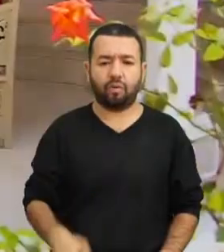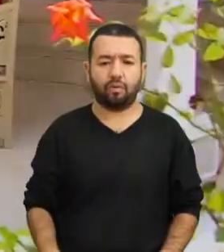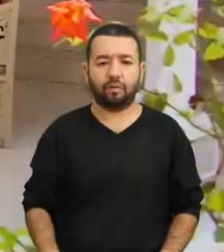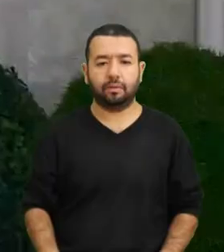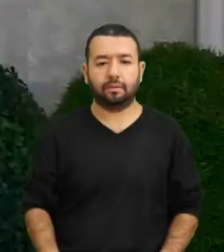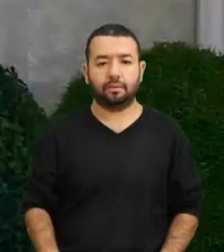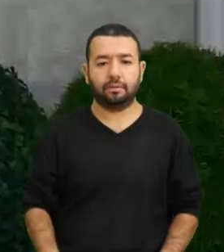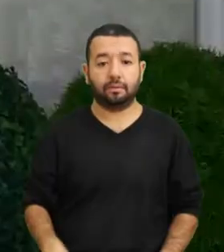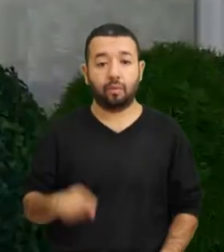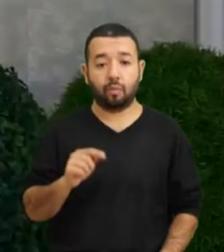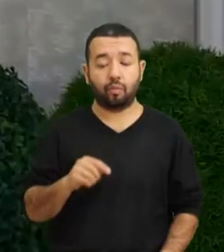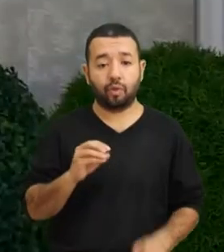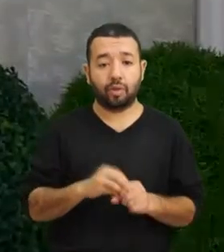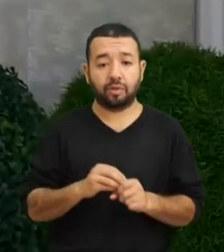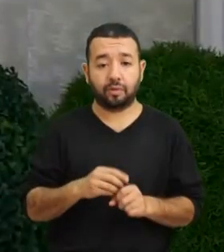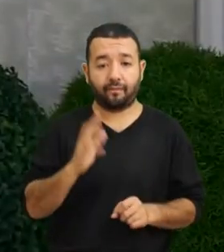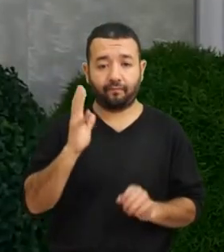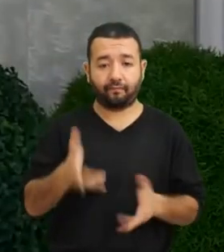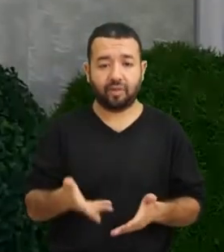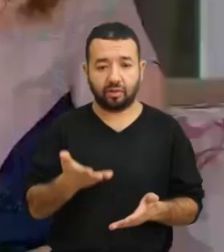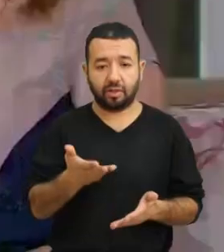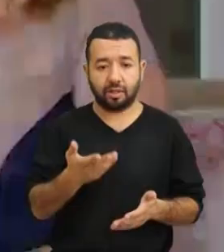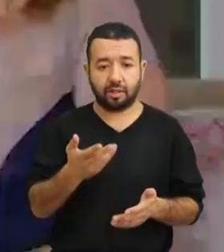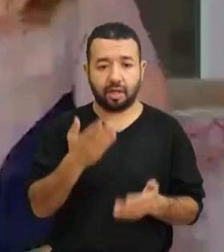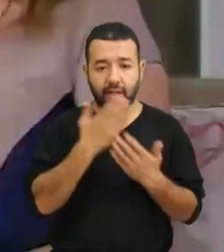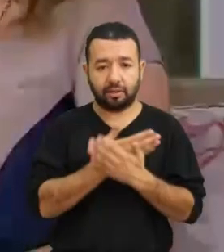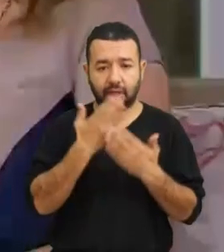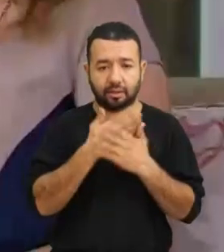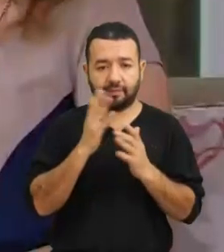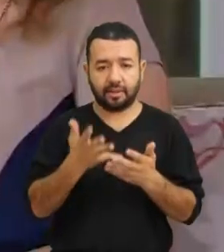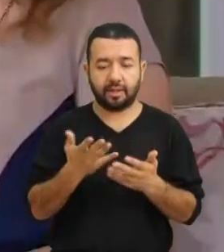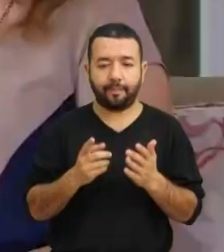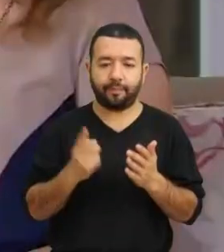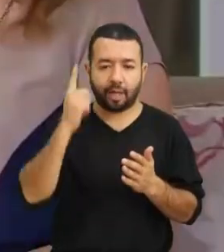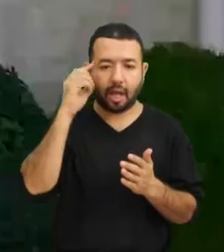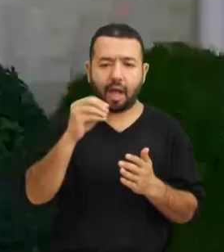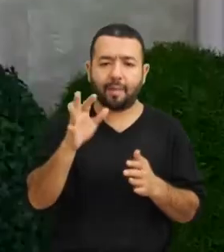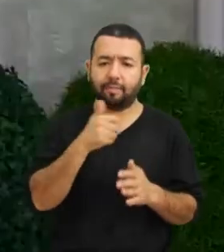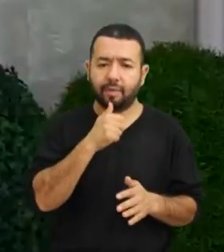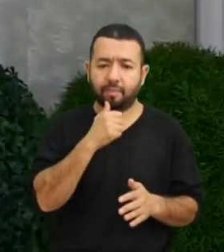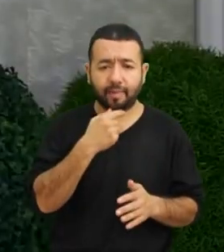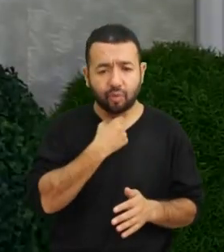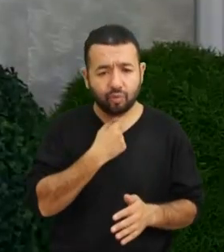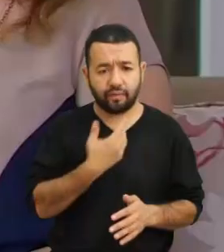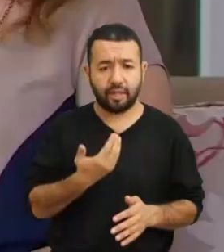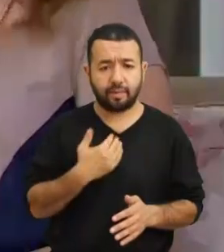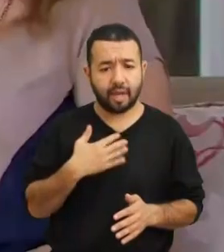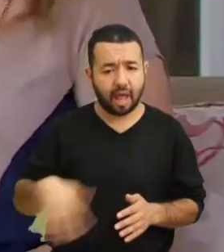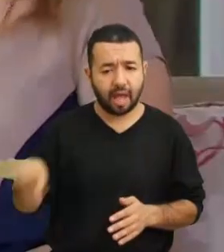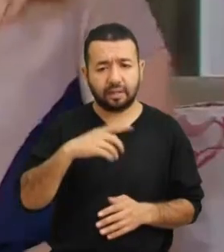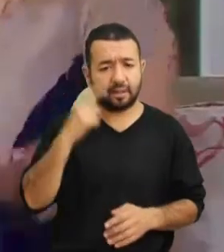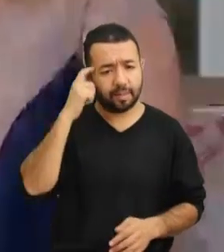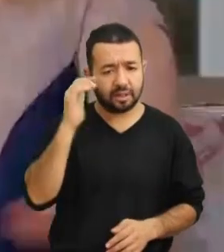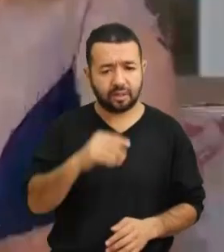de. Bu aralar senin başına yağmur gibi yağ kızım. Ya abartmayın babacığım lütfen ya. Ya dediğim gibi bunlar herkesin